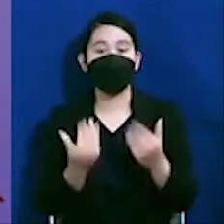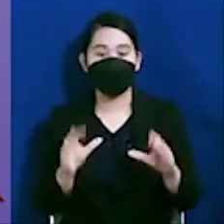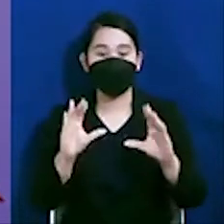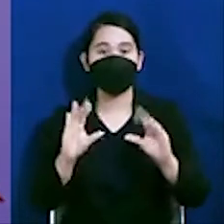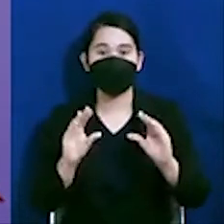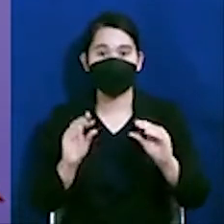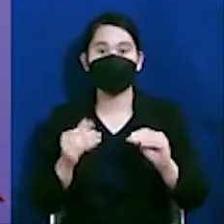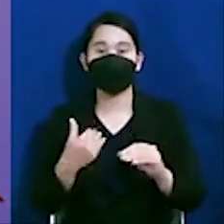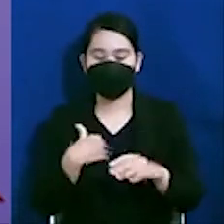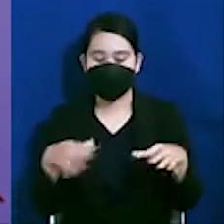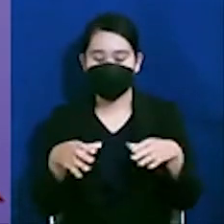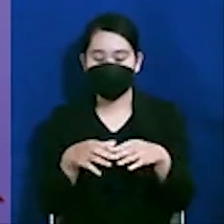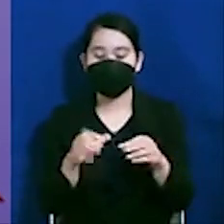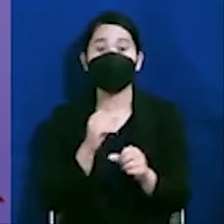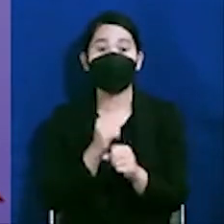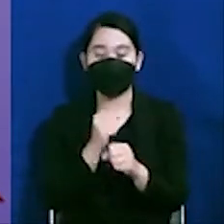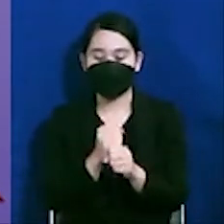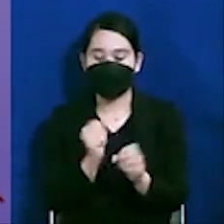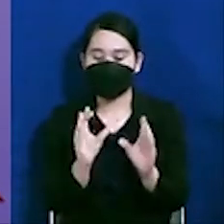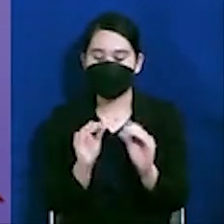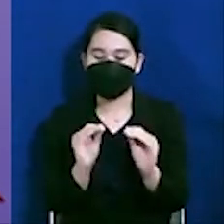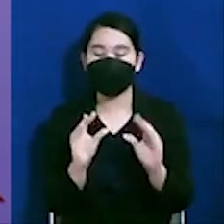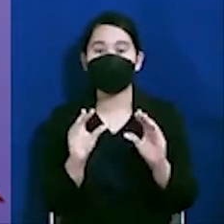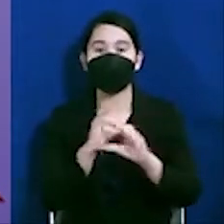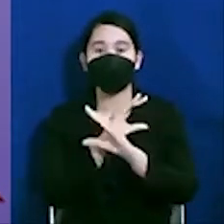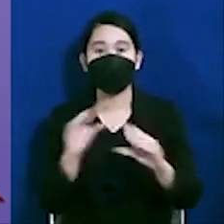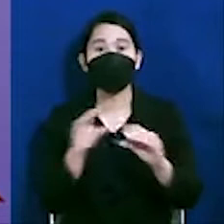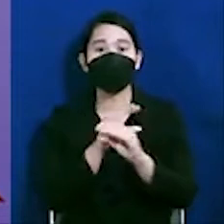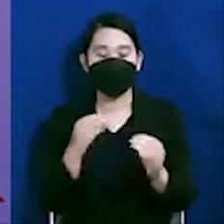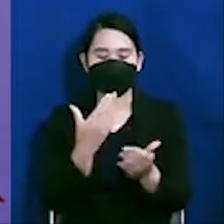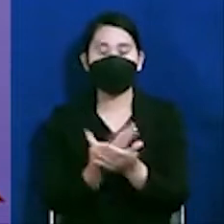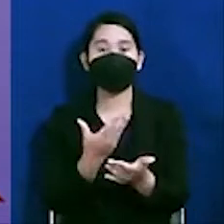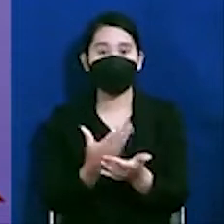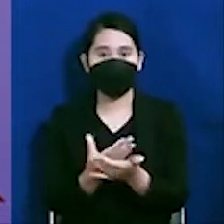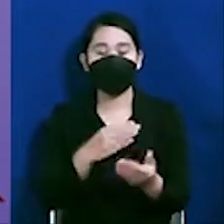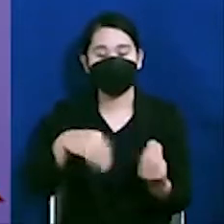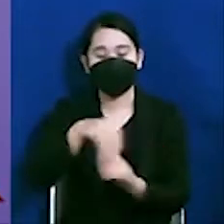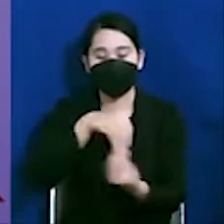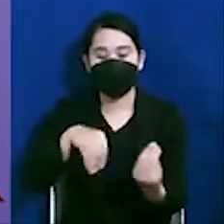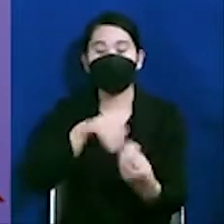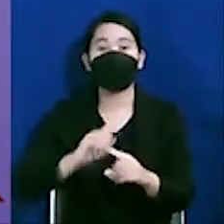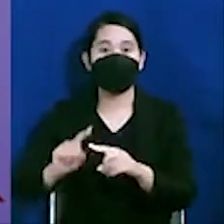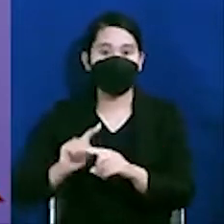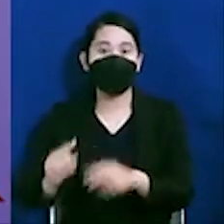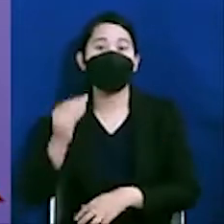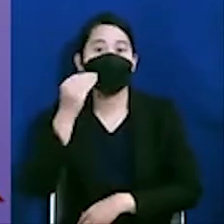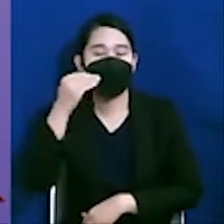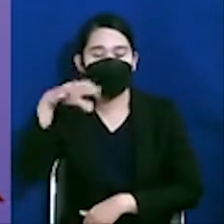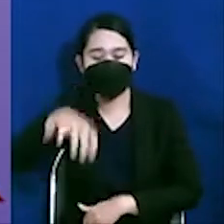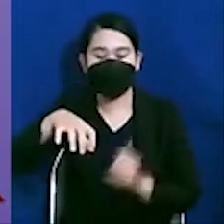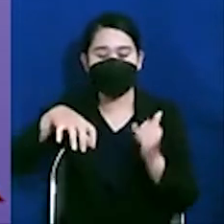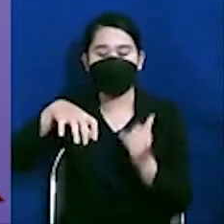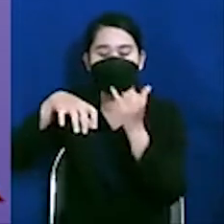นะครับคือคณะทำงานเพื่อทำเรื่องของหลักเกณฑ์ค่าใช้จ่ายนะครับโดยเอาว่าการทำพรม isolationนะครับ